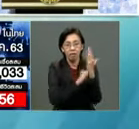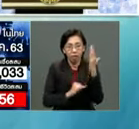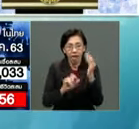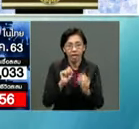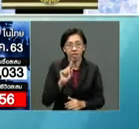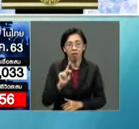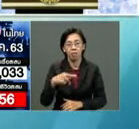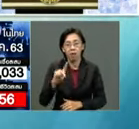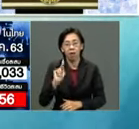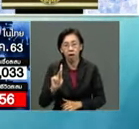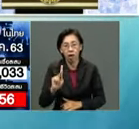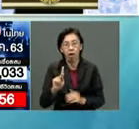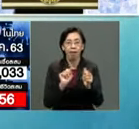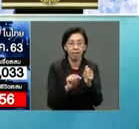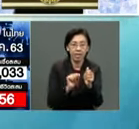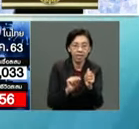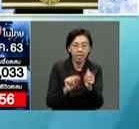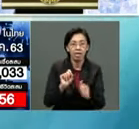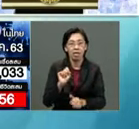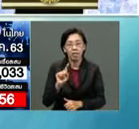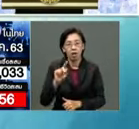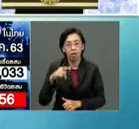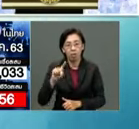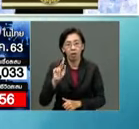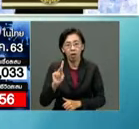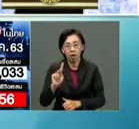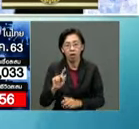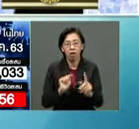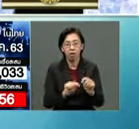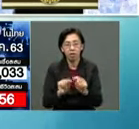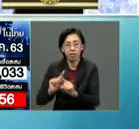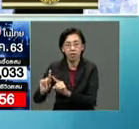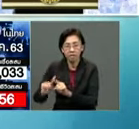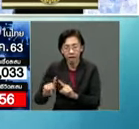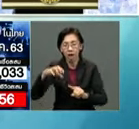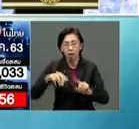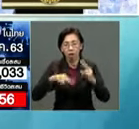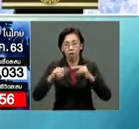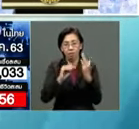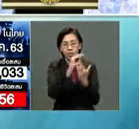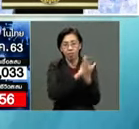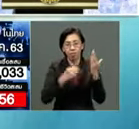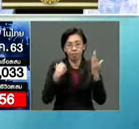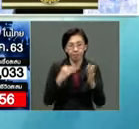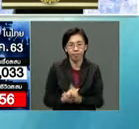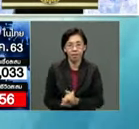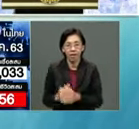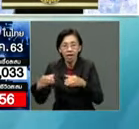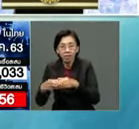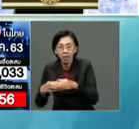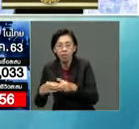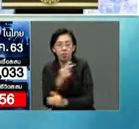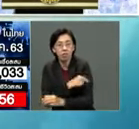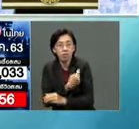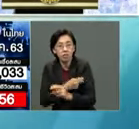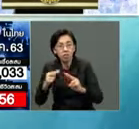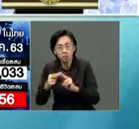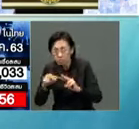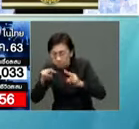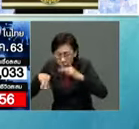เข้ามาร่วมด้วยขณะเดียวกันก็จะมีสีเขียวๆข้างล่างนี่ชุดตรวจเฉพาะก็จะมีของกระทรวงสาธารณสุขก็ไปดูเรื่องความสะอาดอะไรอย่างเงี้ยนะ